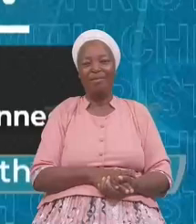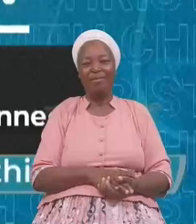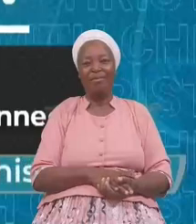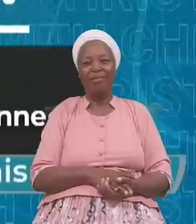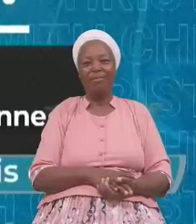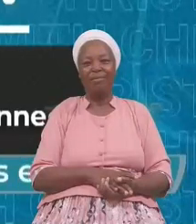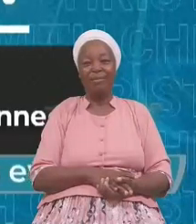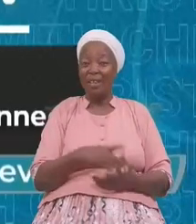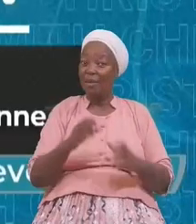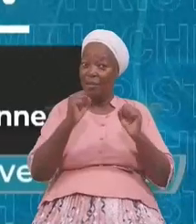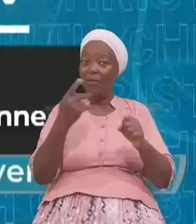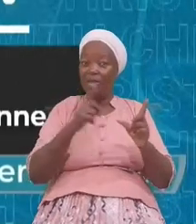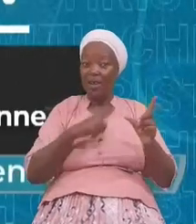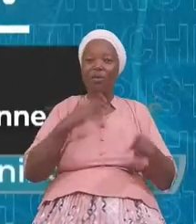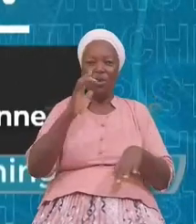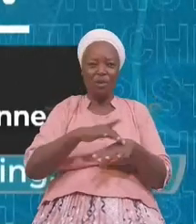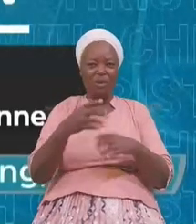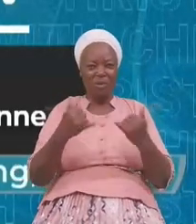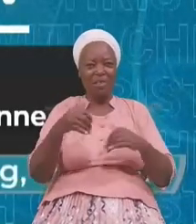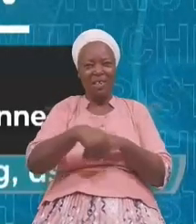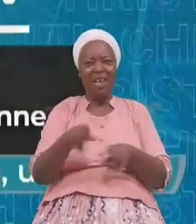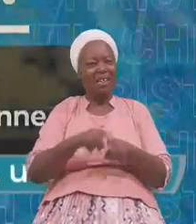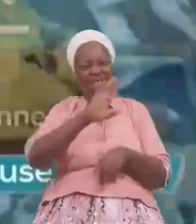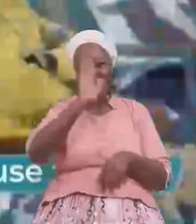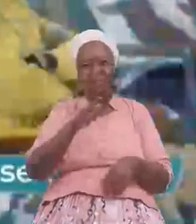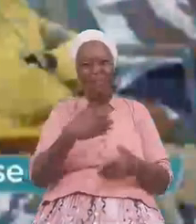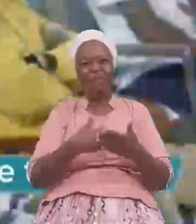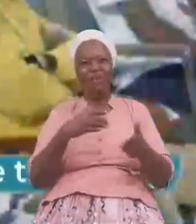La puissance de Dieu va vous toucher ce soir plus que par le passé.